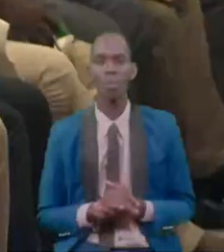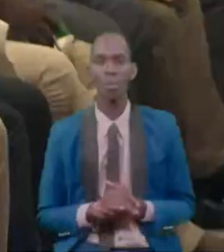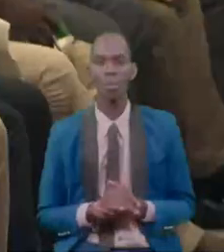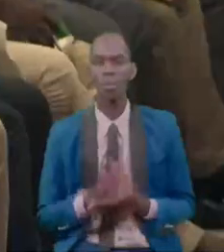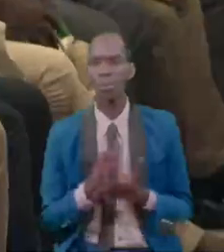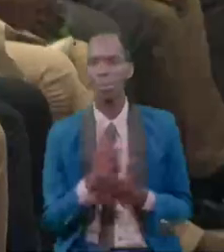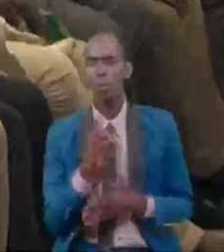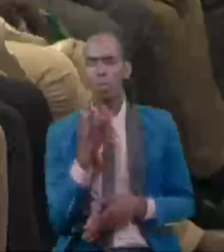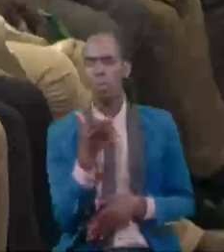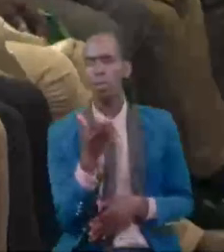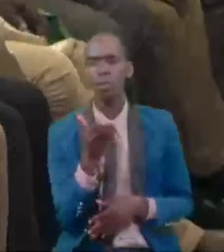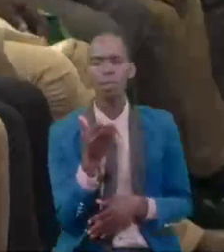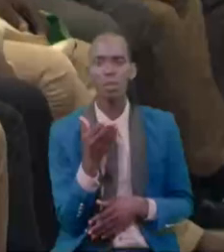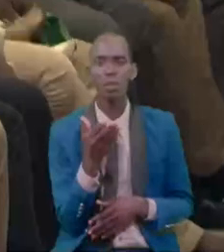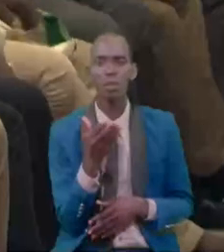Quelqu'un là-bas,